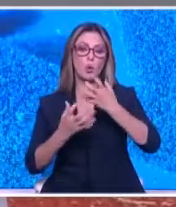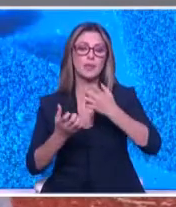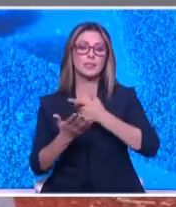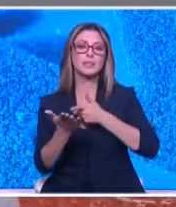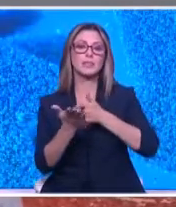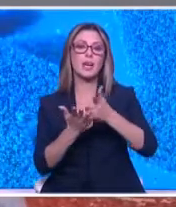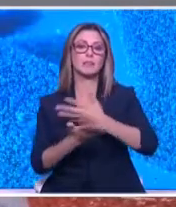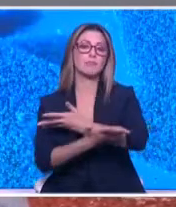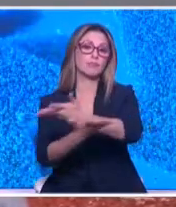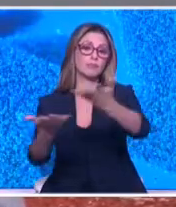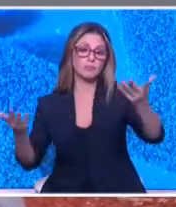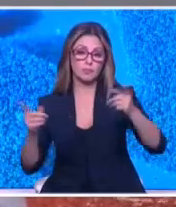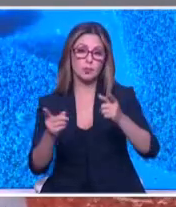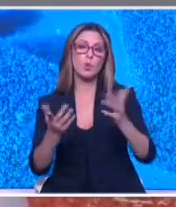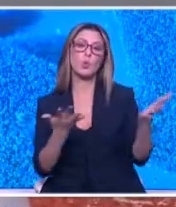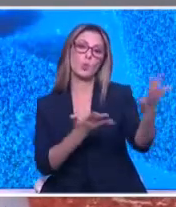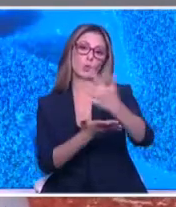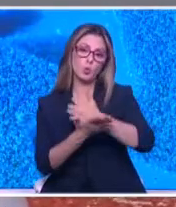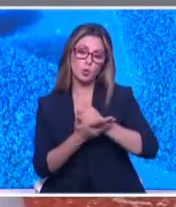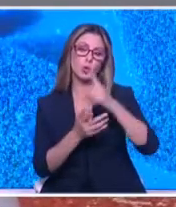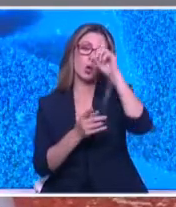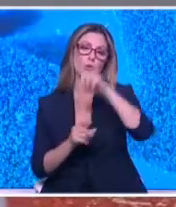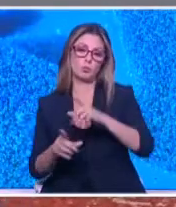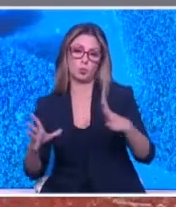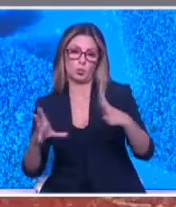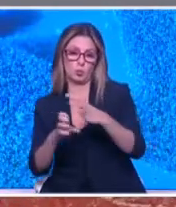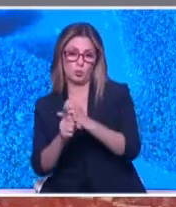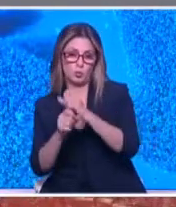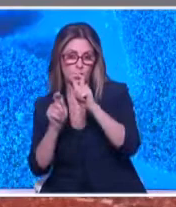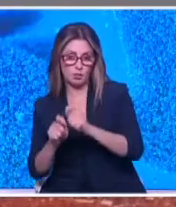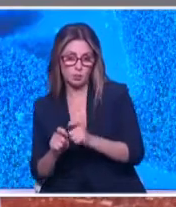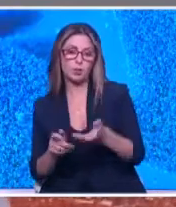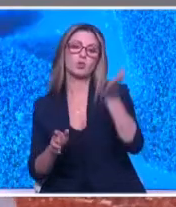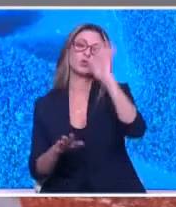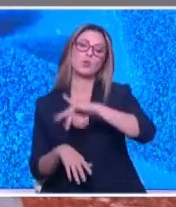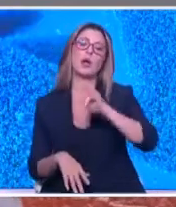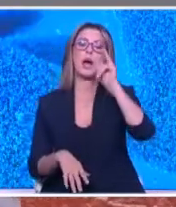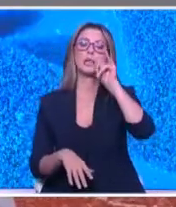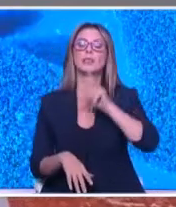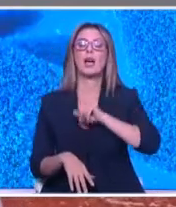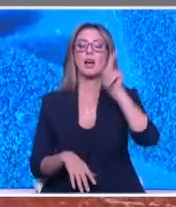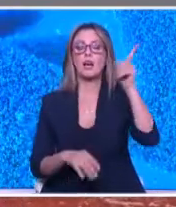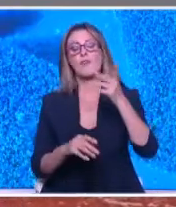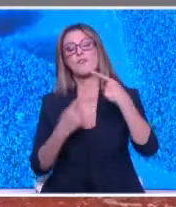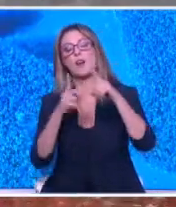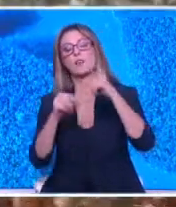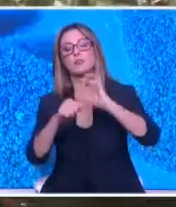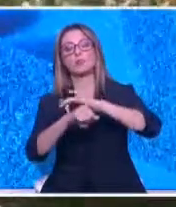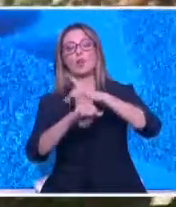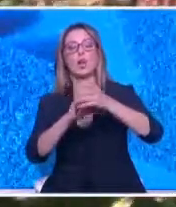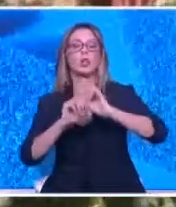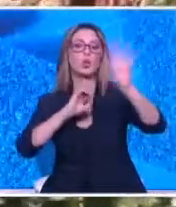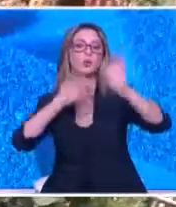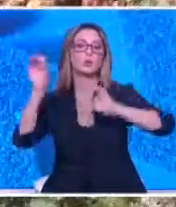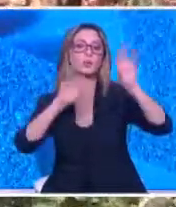tarlalarında toplanan domatesler önce burada kurutuluyor, ardından da başta İtalya olmak üzere farklı ülkelere ihraç ediliyor.